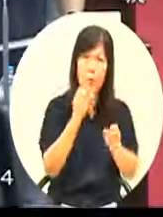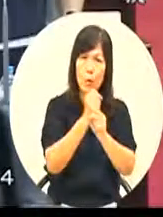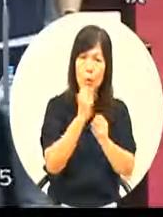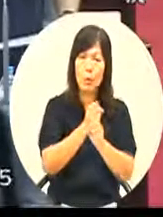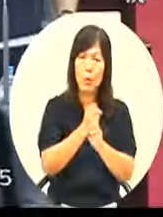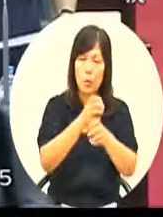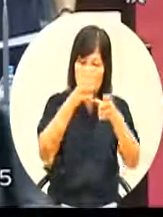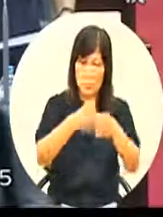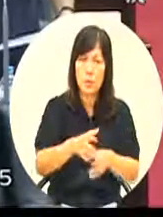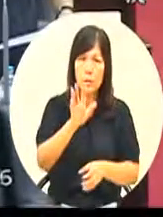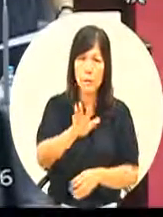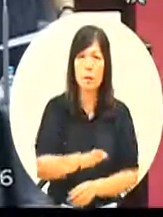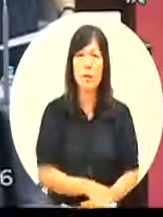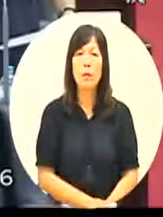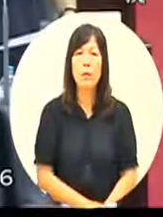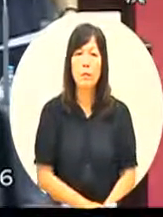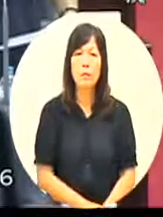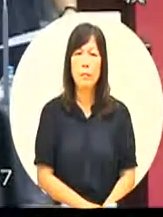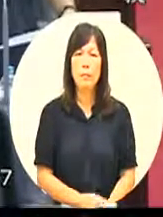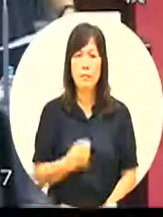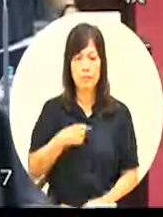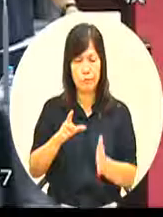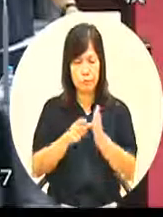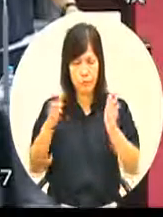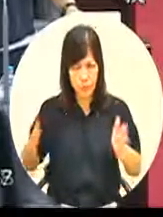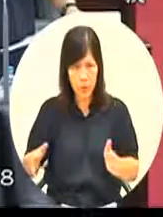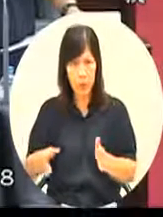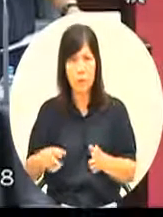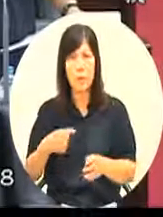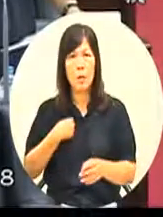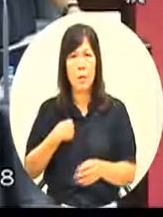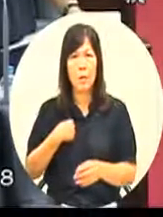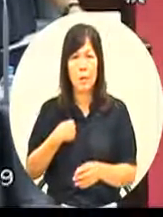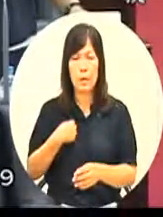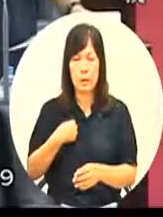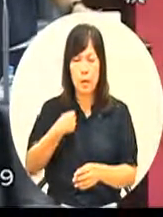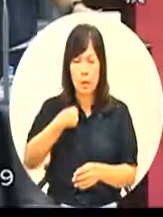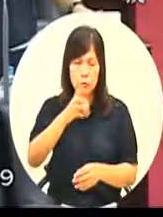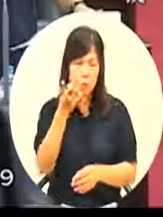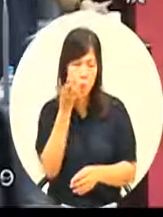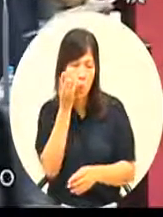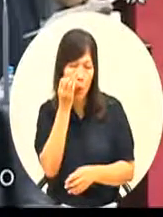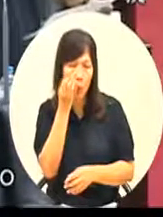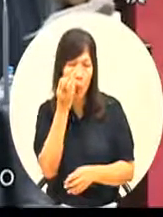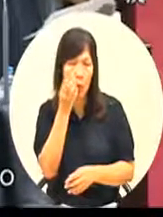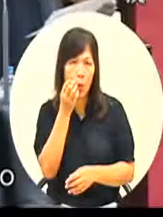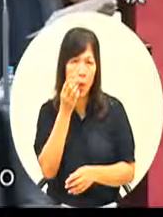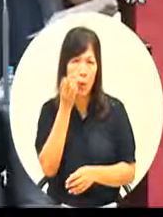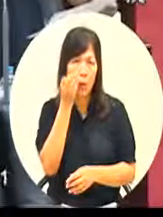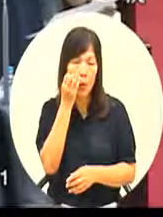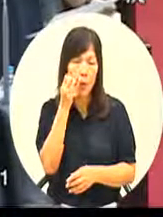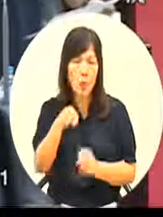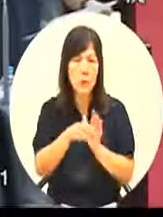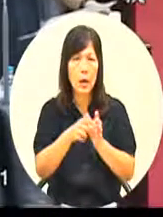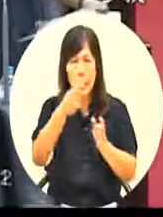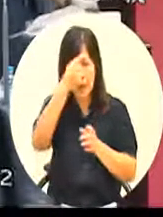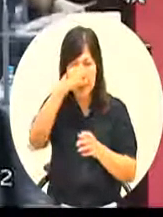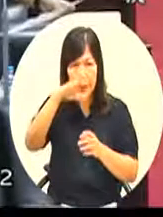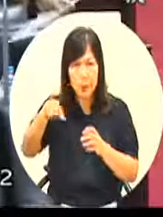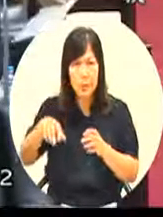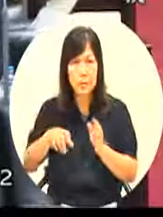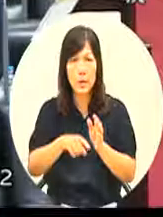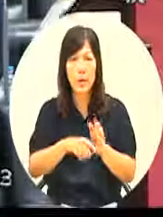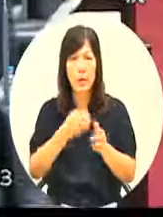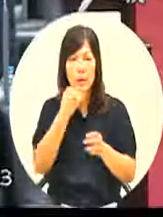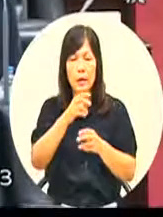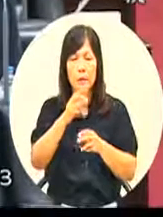做哈。那其实我们在这一段时间我们去参访的这个，在凤山社区，局长你